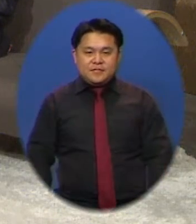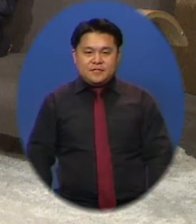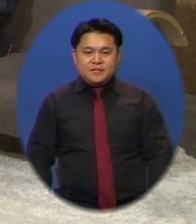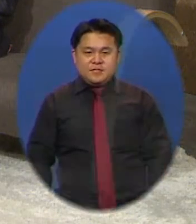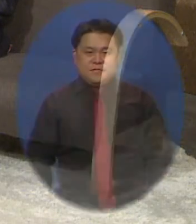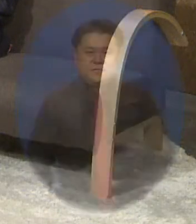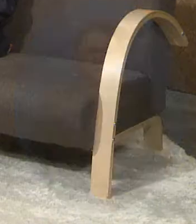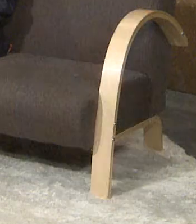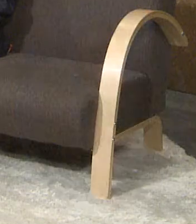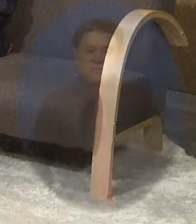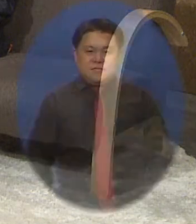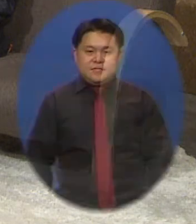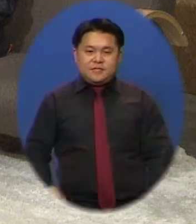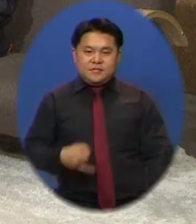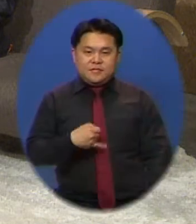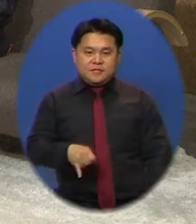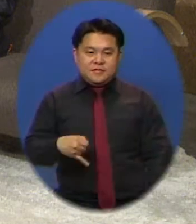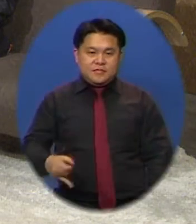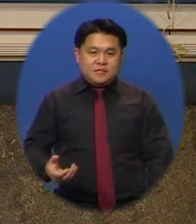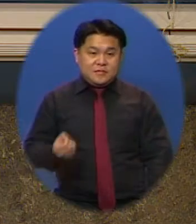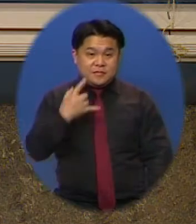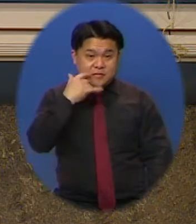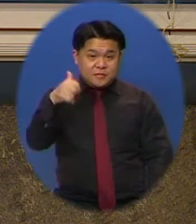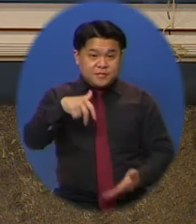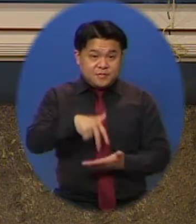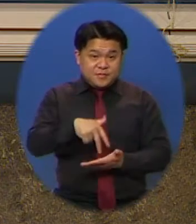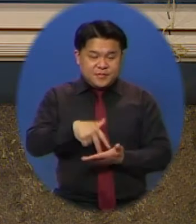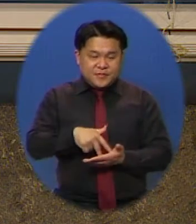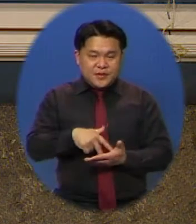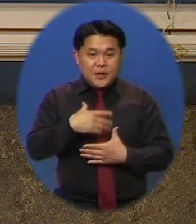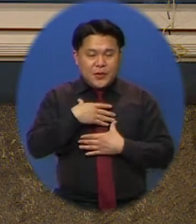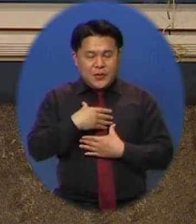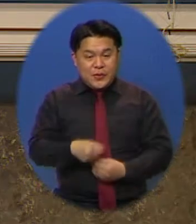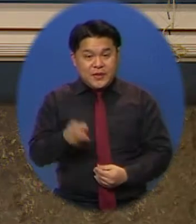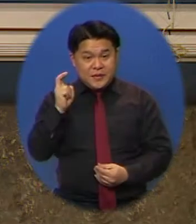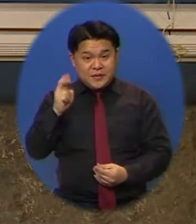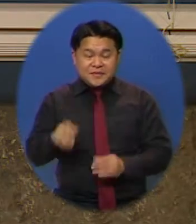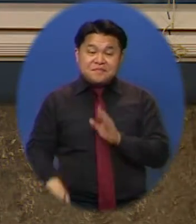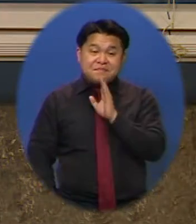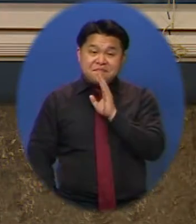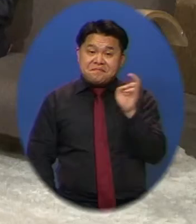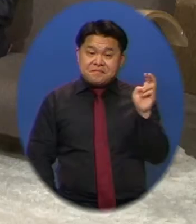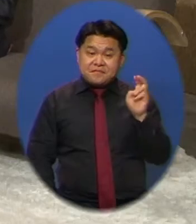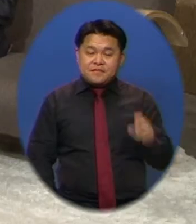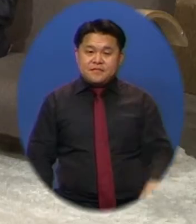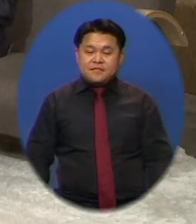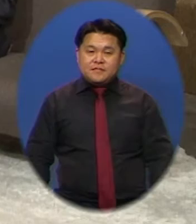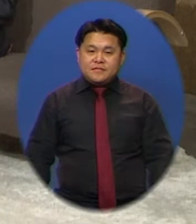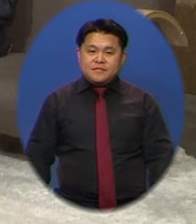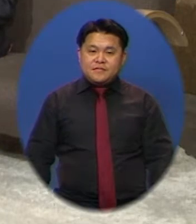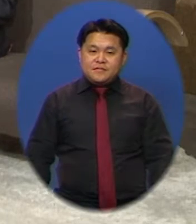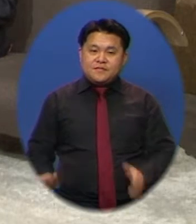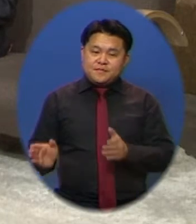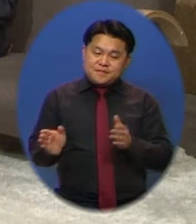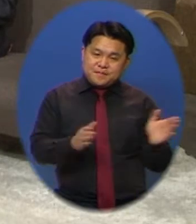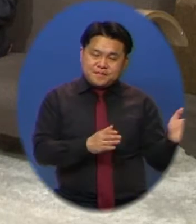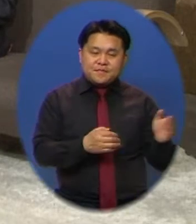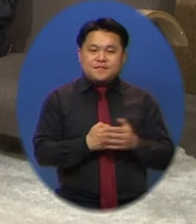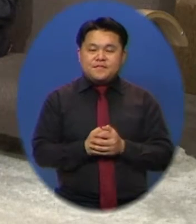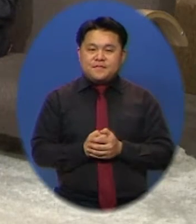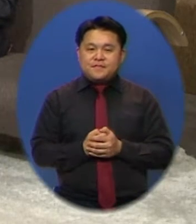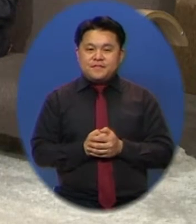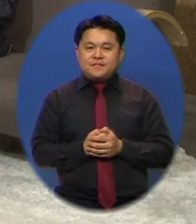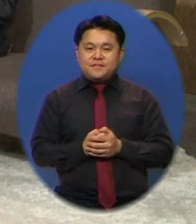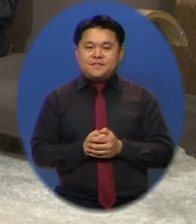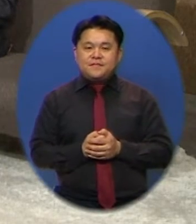네, 어린 딸들을 두신 부모님들은 더 마음이 놓이겠네요. 예, 그렇습니다. 잠시 화제를 전환을 한번